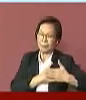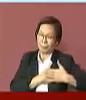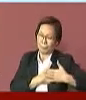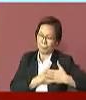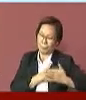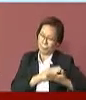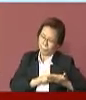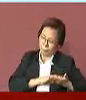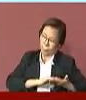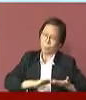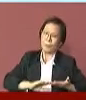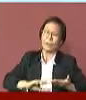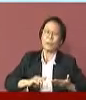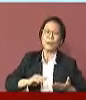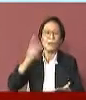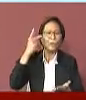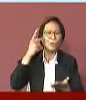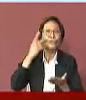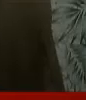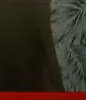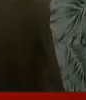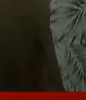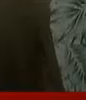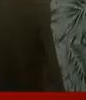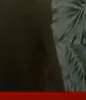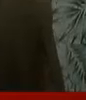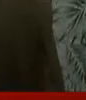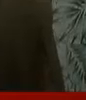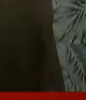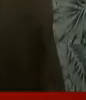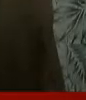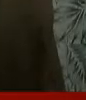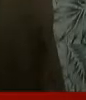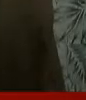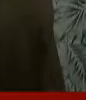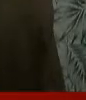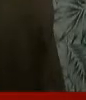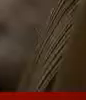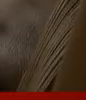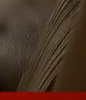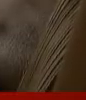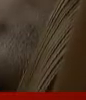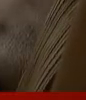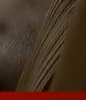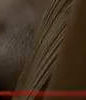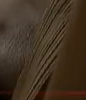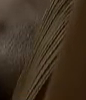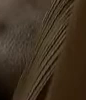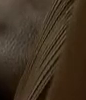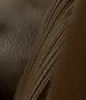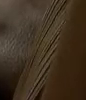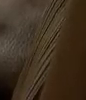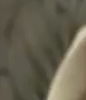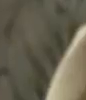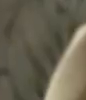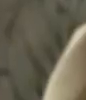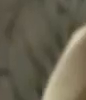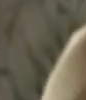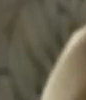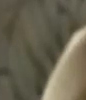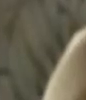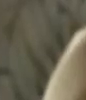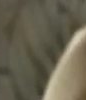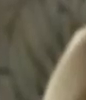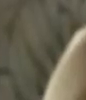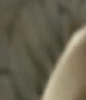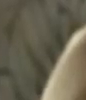knowledge virtue-based society. Beliau percaya dasar pendidikan digital adalah satu langkah ke hadapan untuk